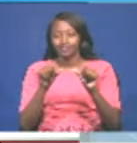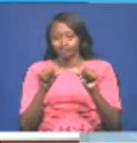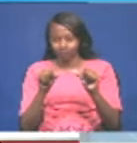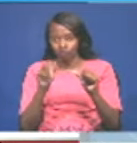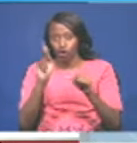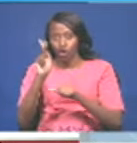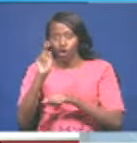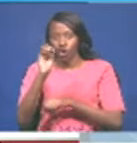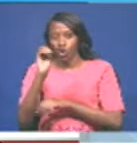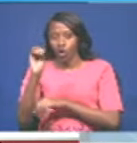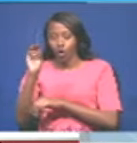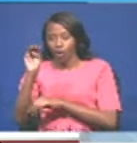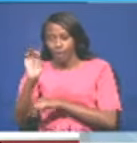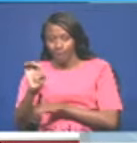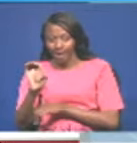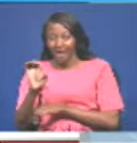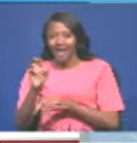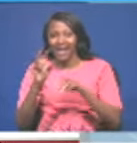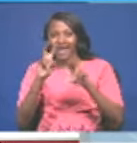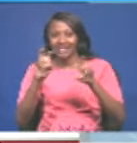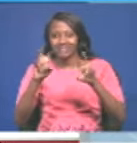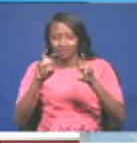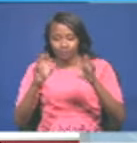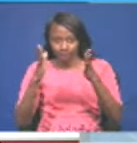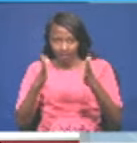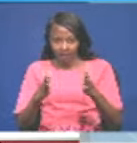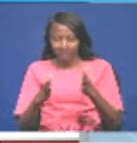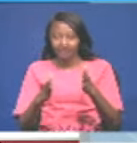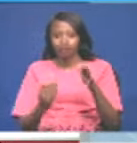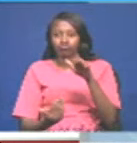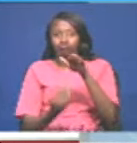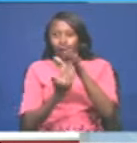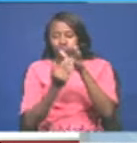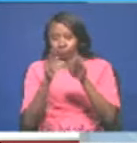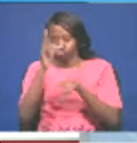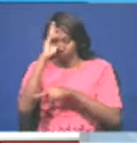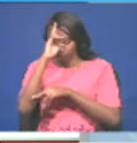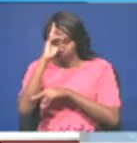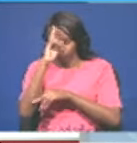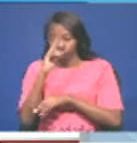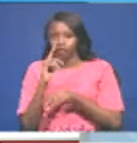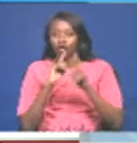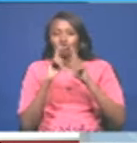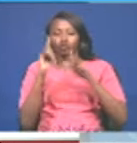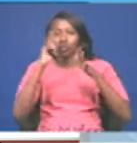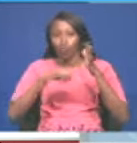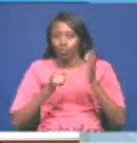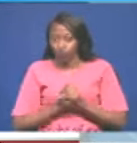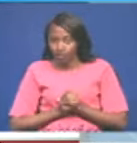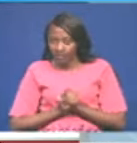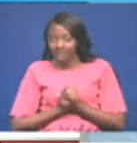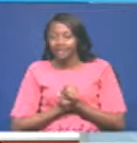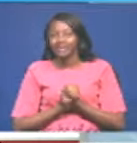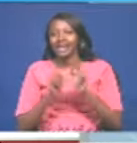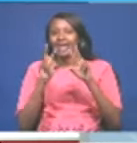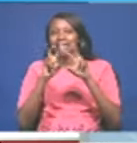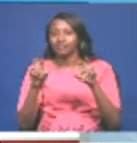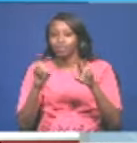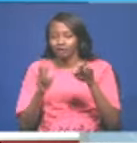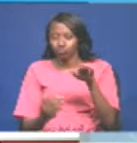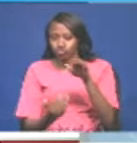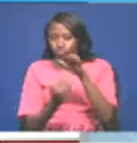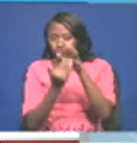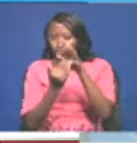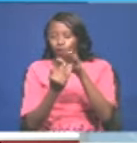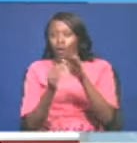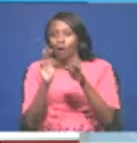polisi. Akizungumza baada ya kulitangaza baraza lake jipya la mawaziri, Rais William Ruto amesema inspekta jenerali Hilary Mutimbai